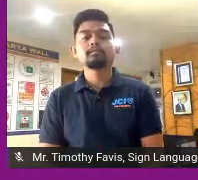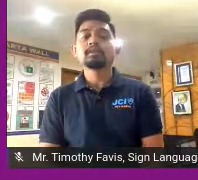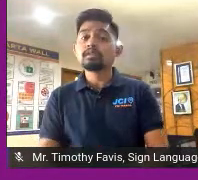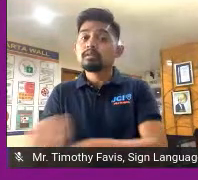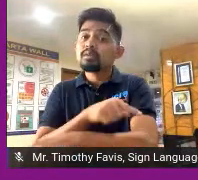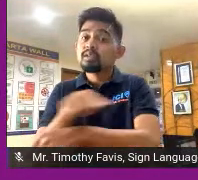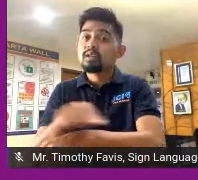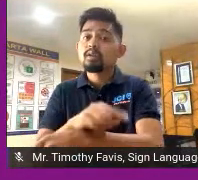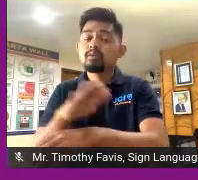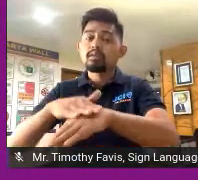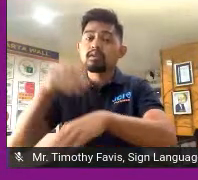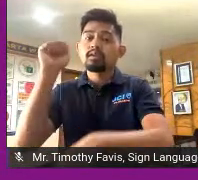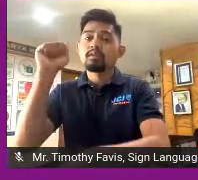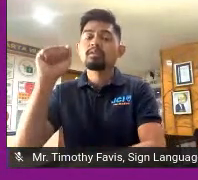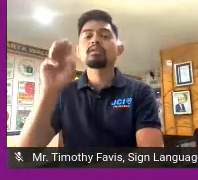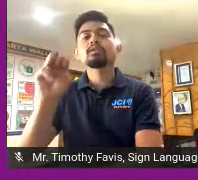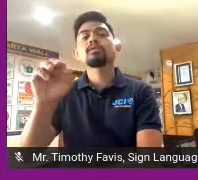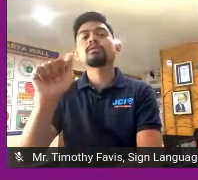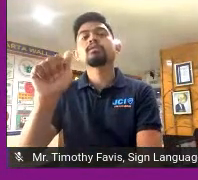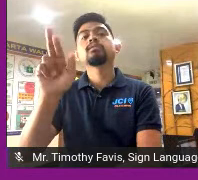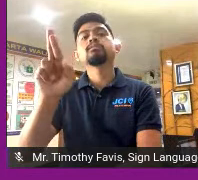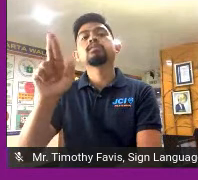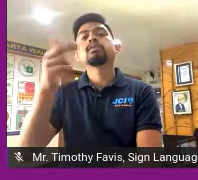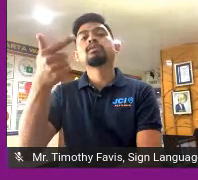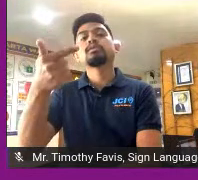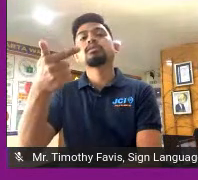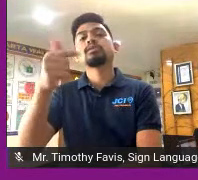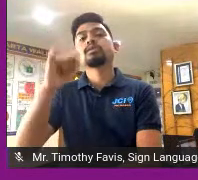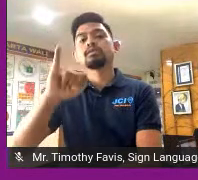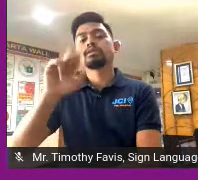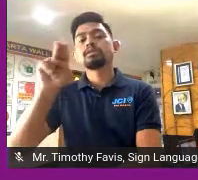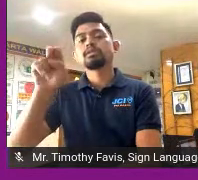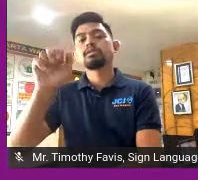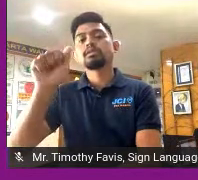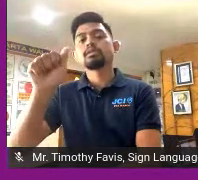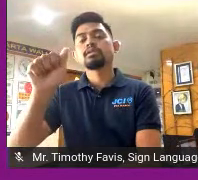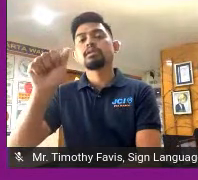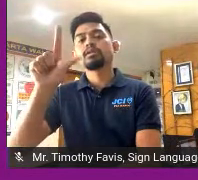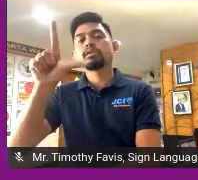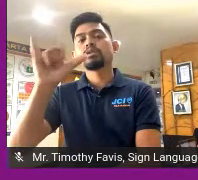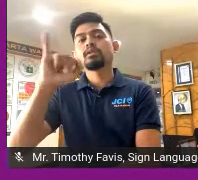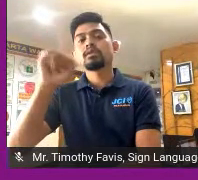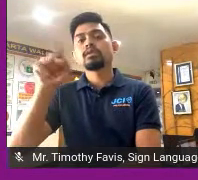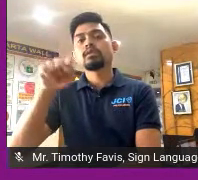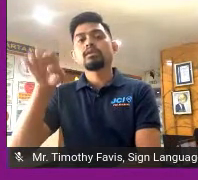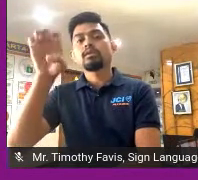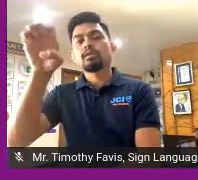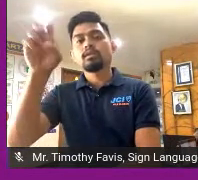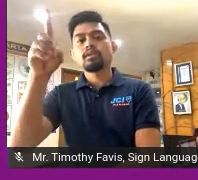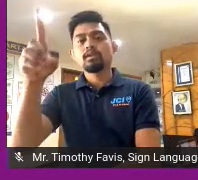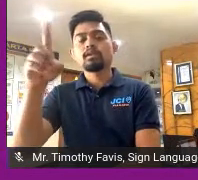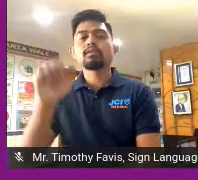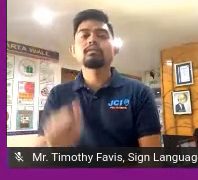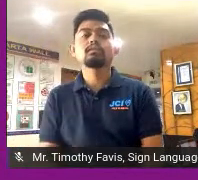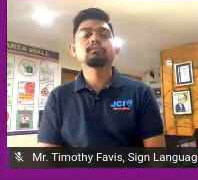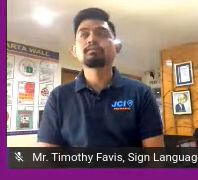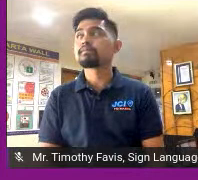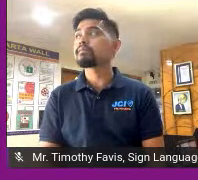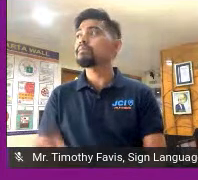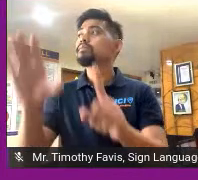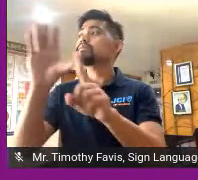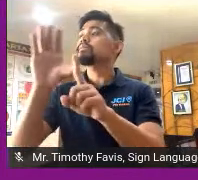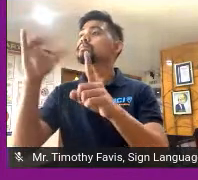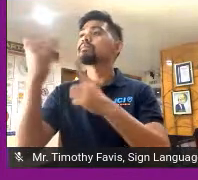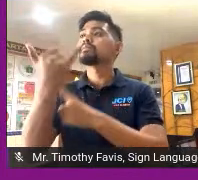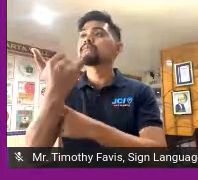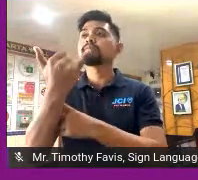marginalized. Ano? 80%. Siguro, ano pa rin kayo na sa inyong barangay o sa inyong community,